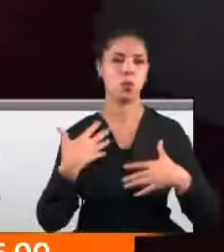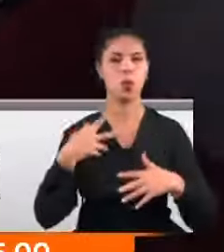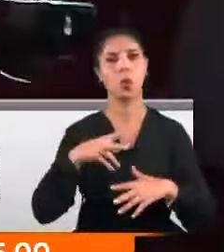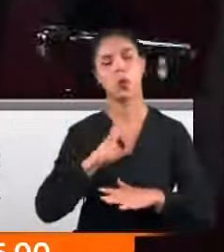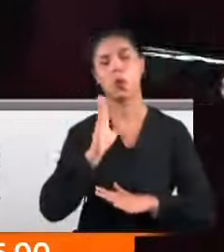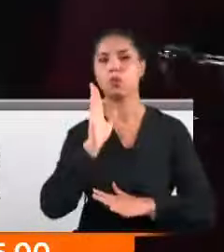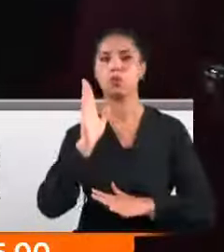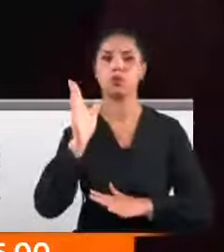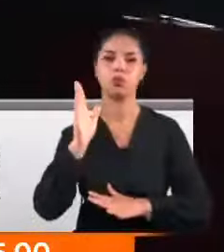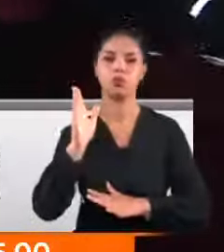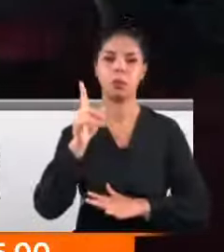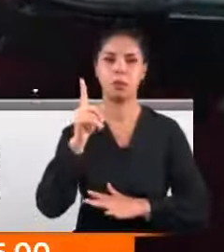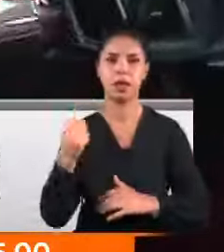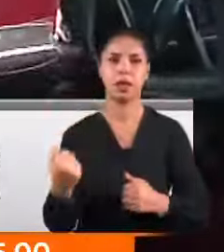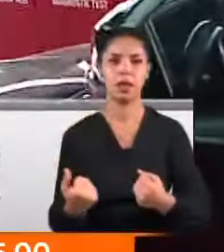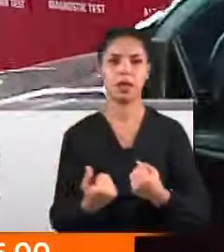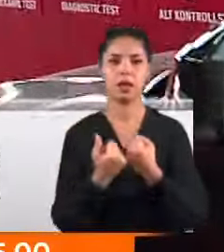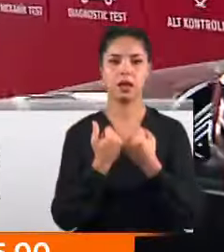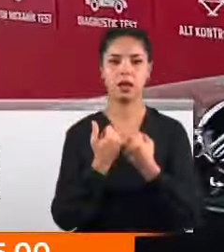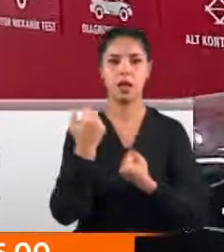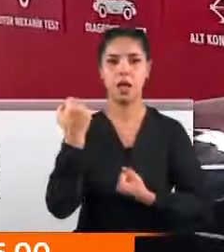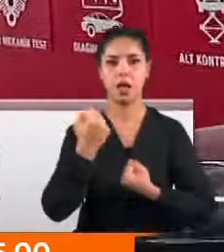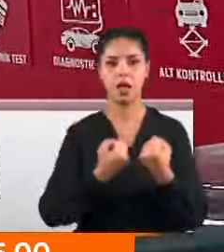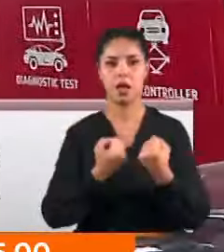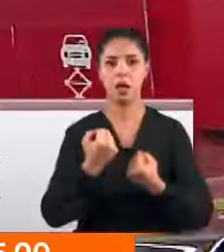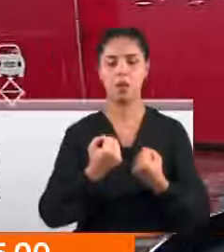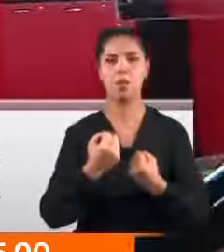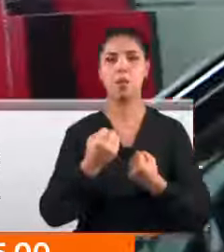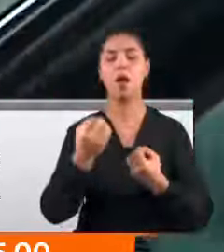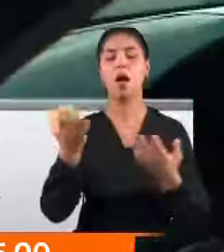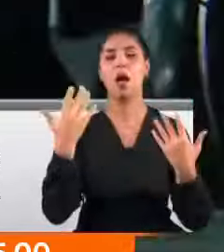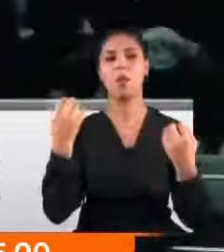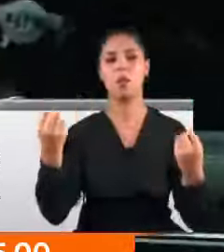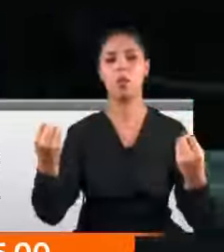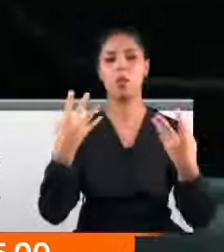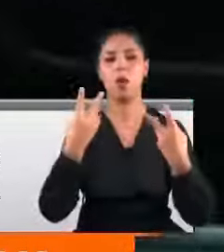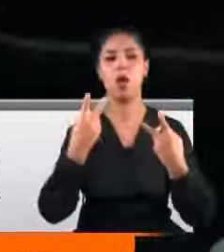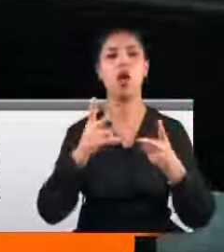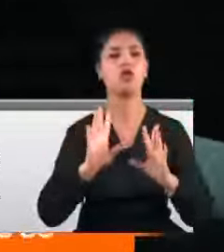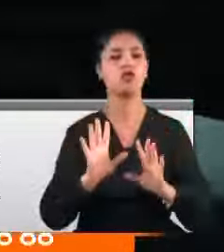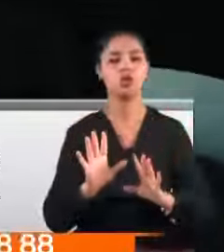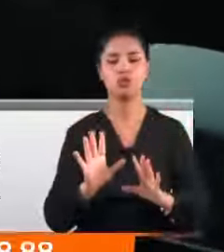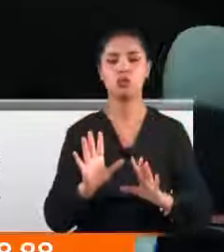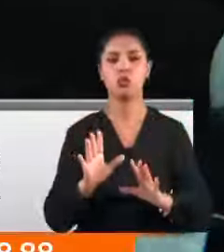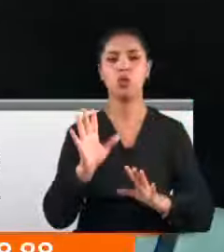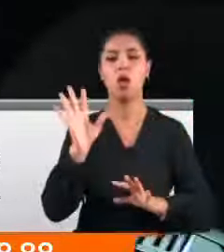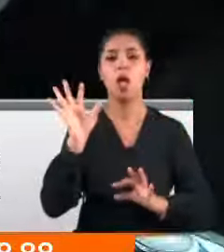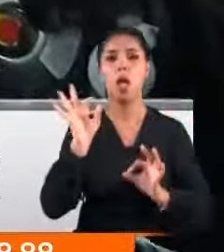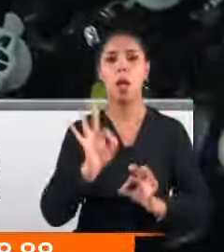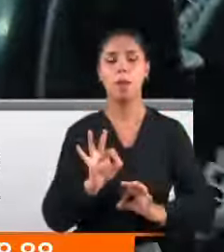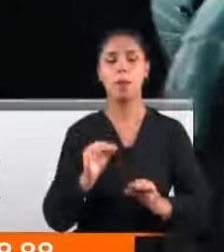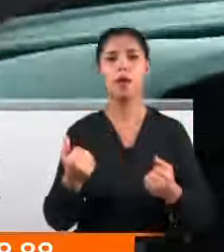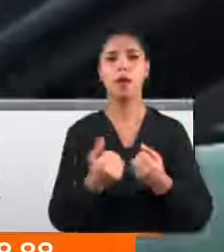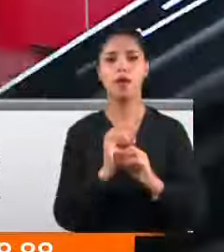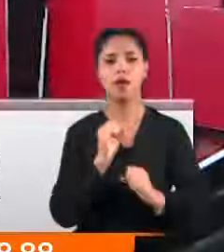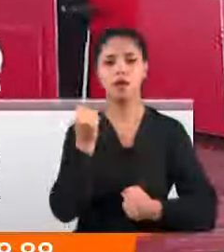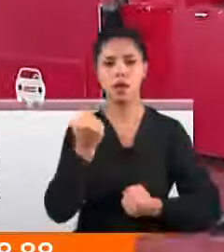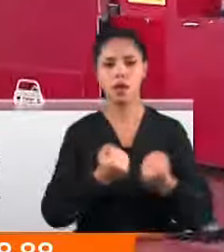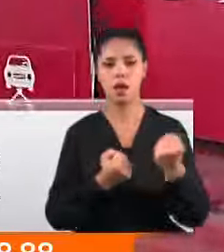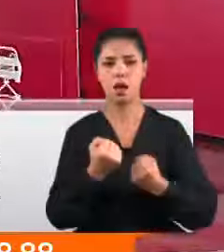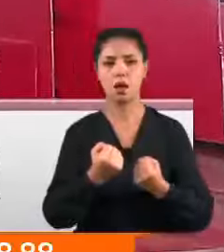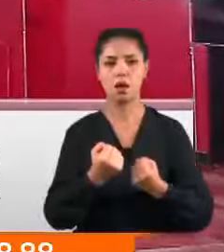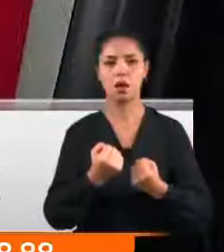çıktınız olası bir kazada aracınızın airbagleri açmayabilir Çünkü her kazasız aracın airbagleri